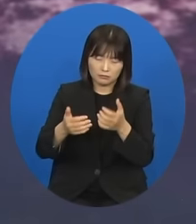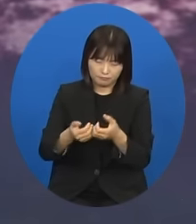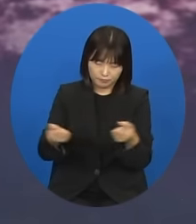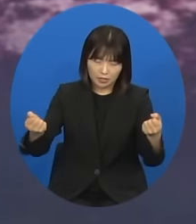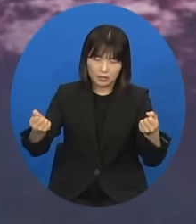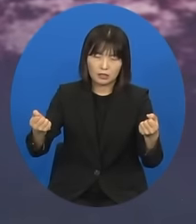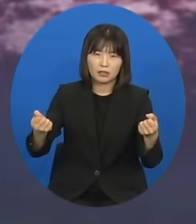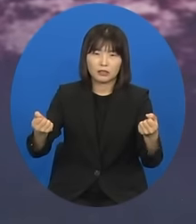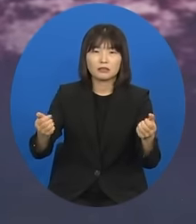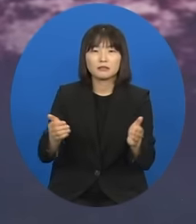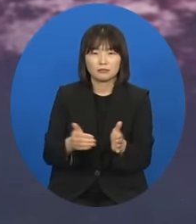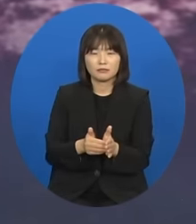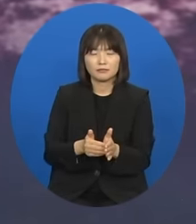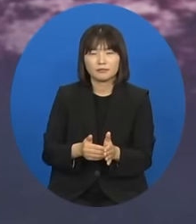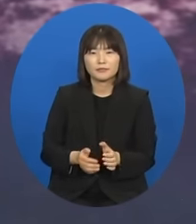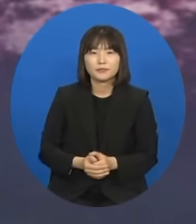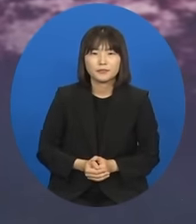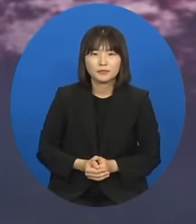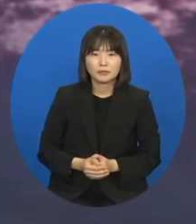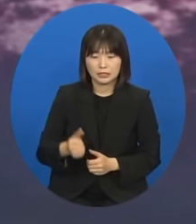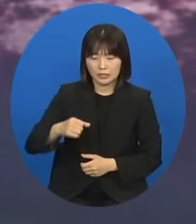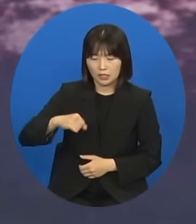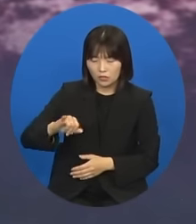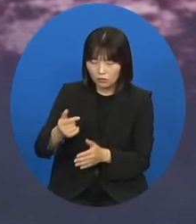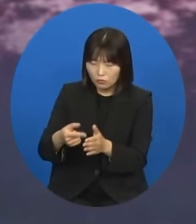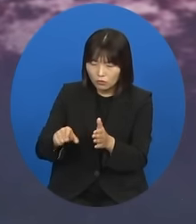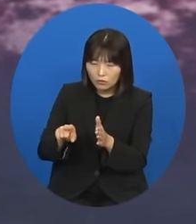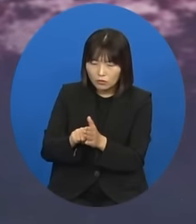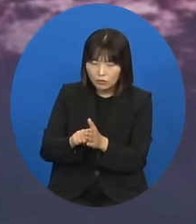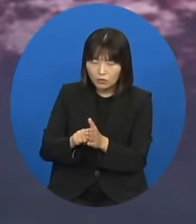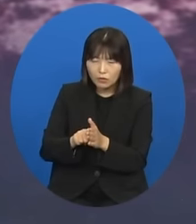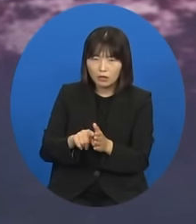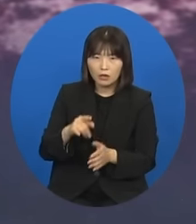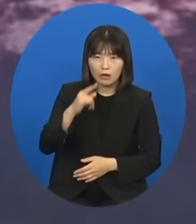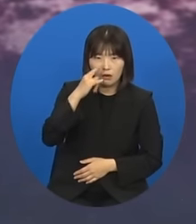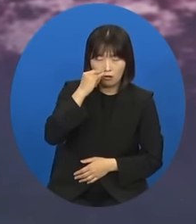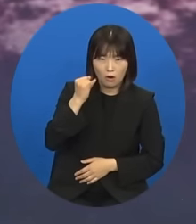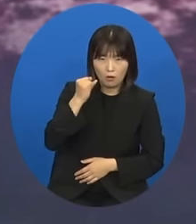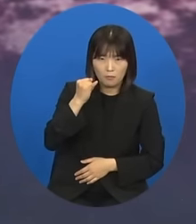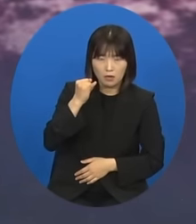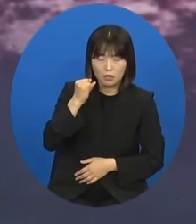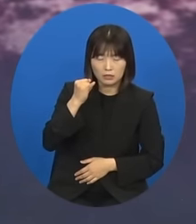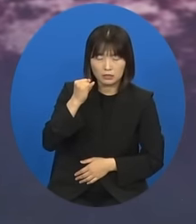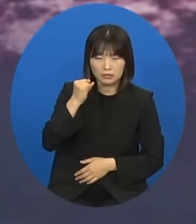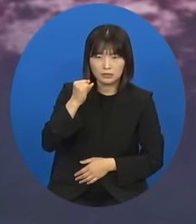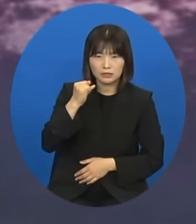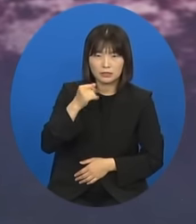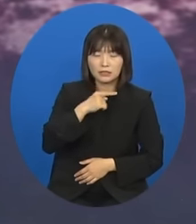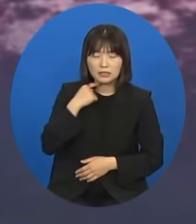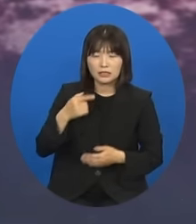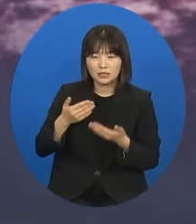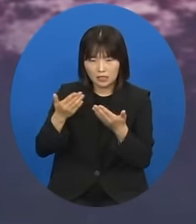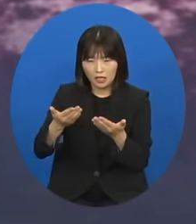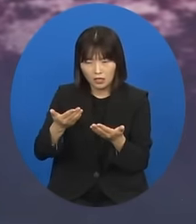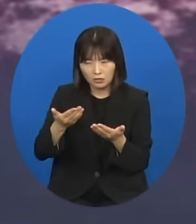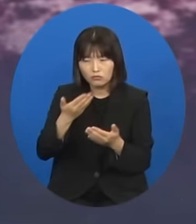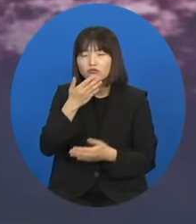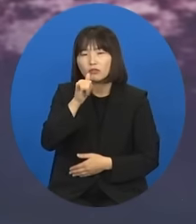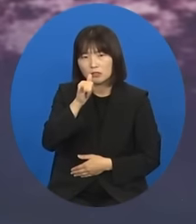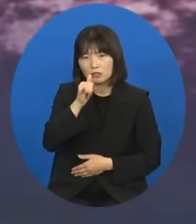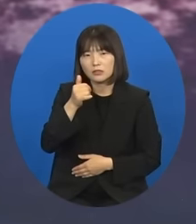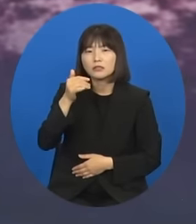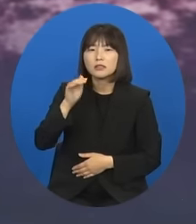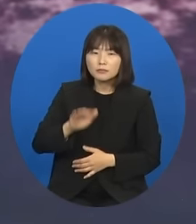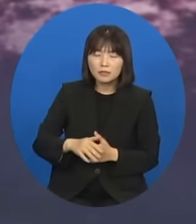됩니다 정말 자녀를 위한 눈물나는 어머니의 희생이라고 볼 수도 있고 그래서 어쨌든 그의